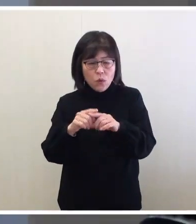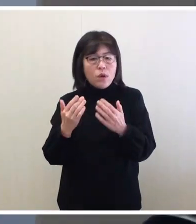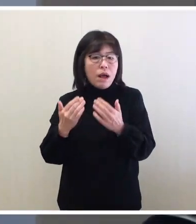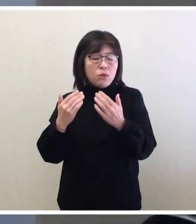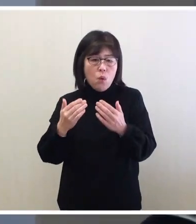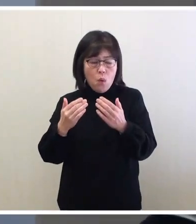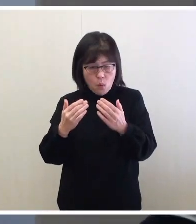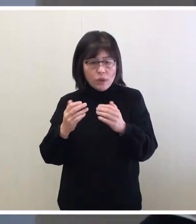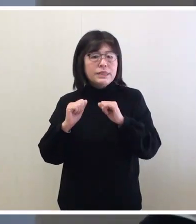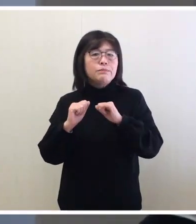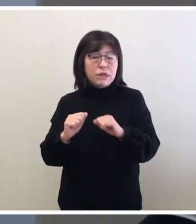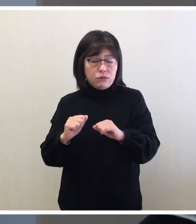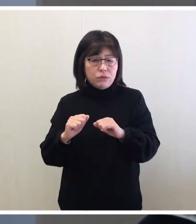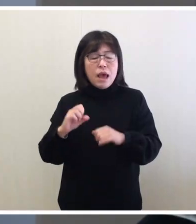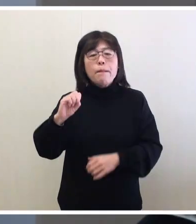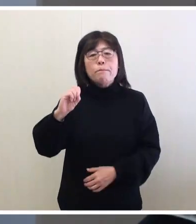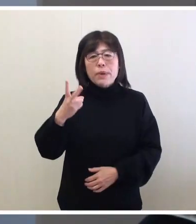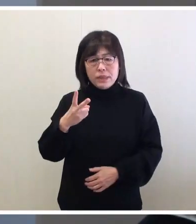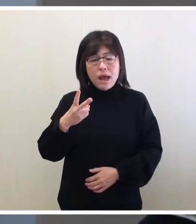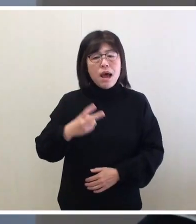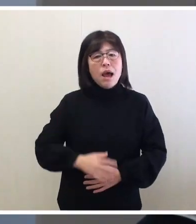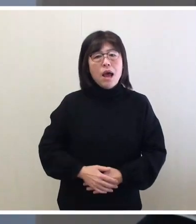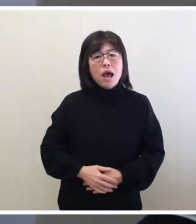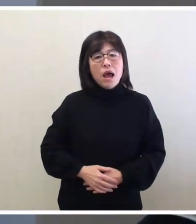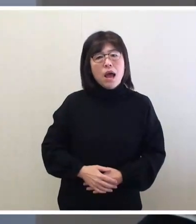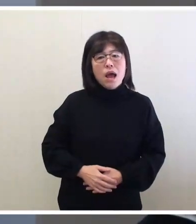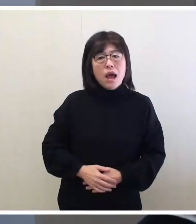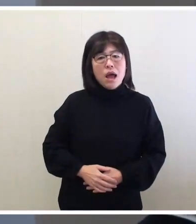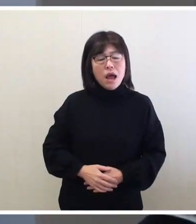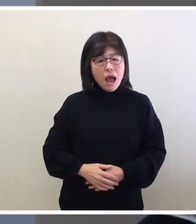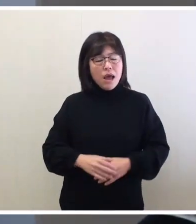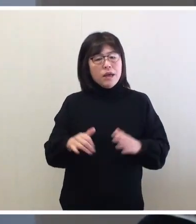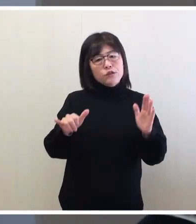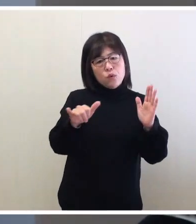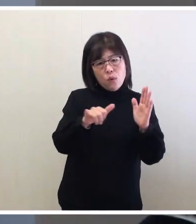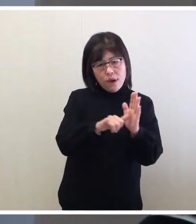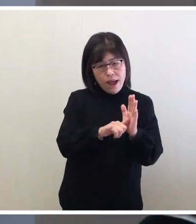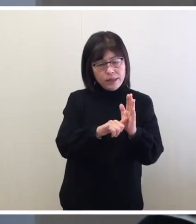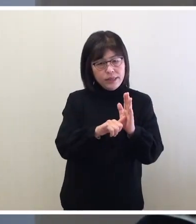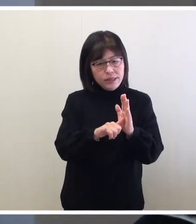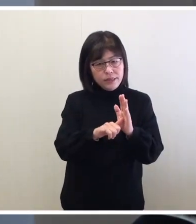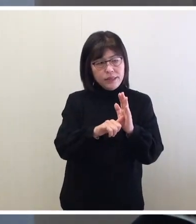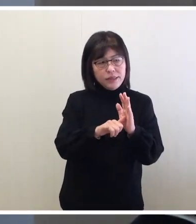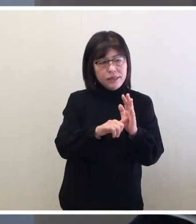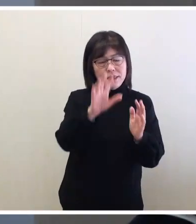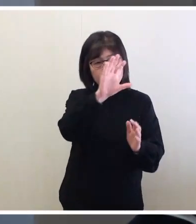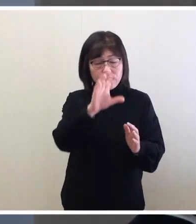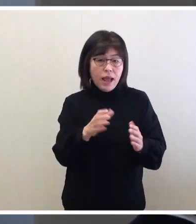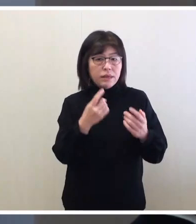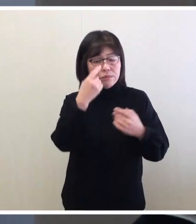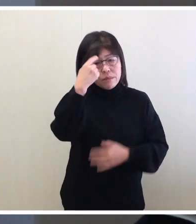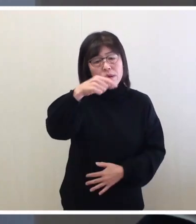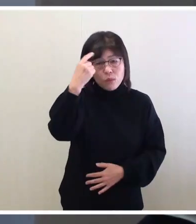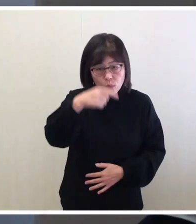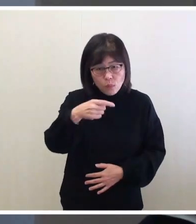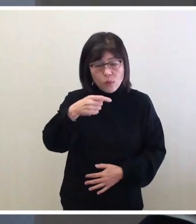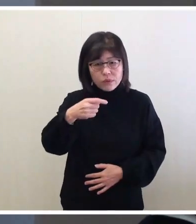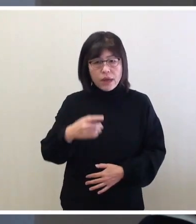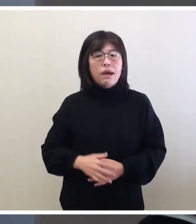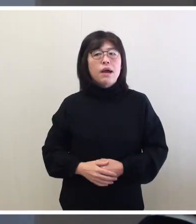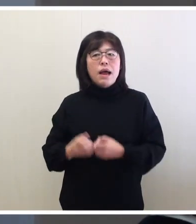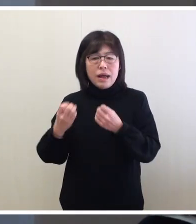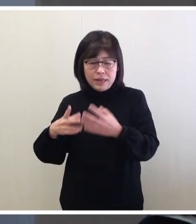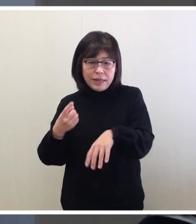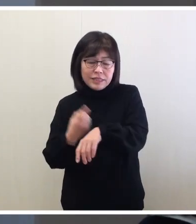。さらに、プロジェクト型学習やリカレント、リスキリング教育を通じ、地域社